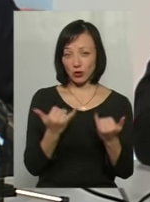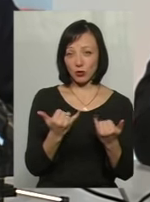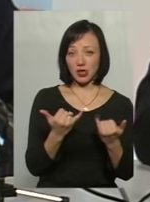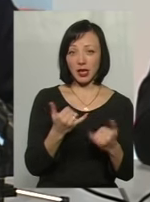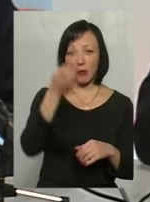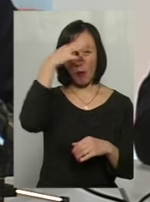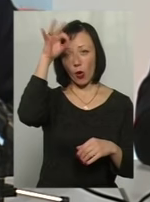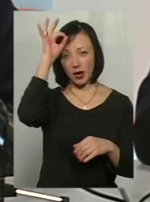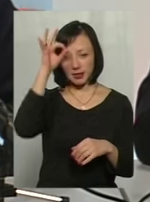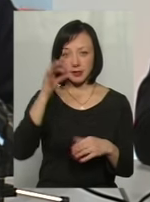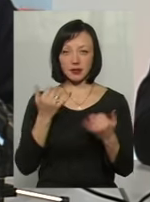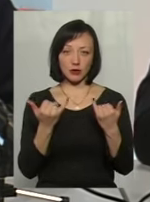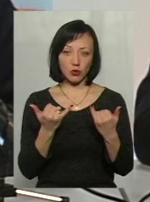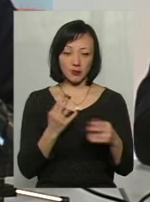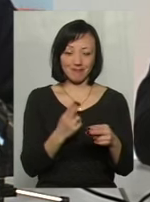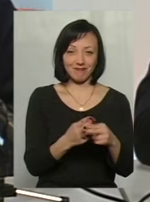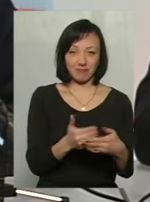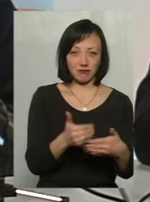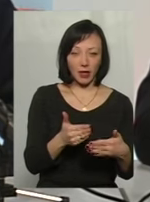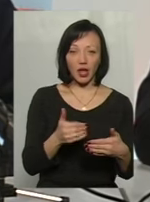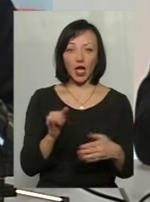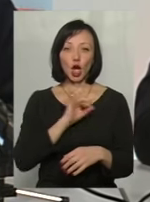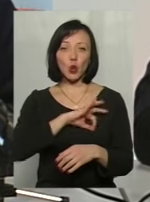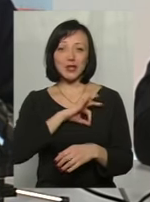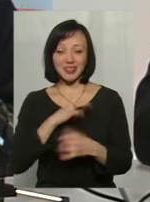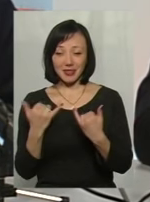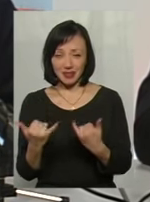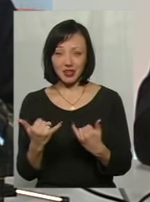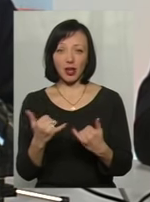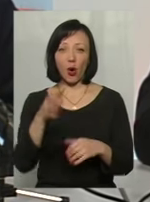і поліція сьогодні ювенальна, на це сьогодні і юстиція,